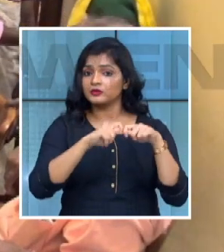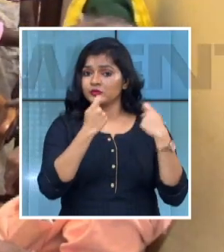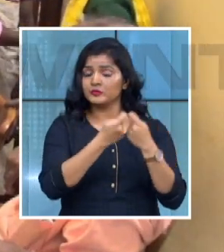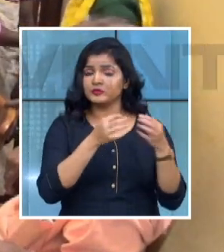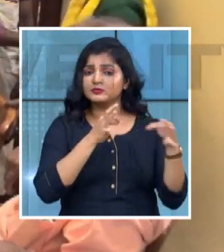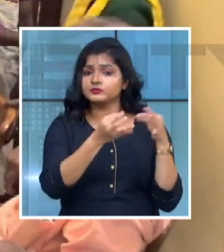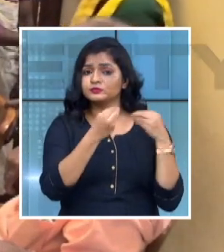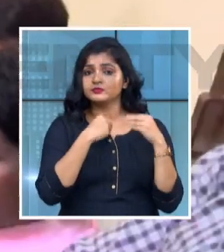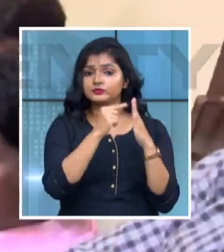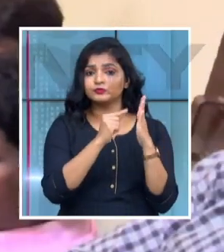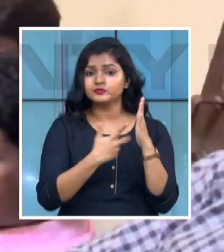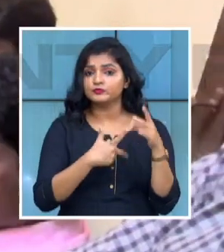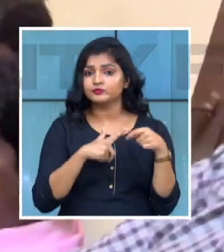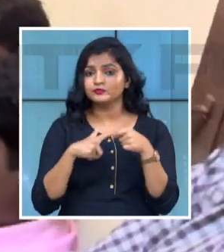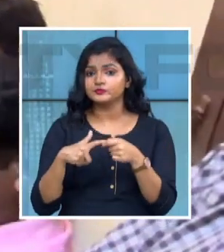എന്താണ് മിഥില?